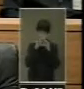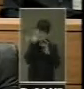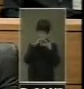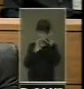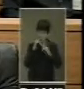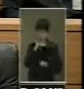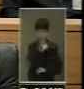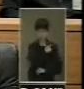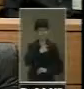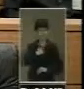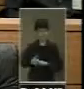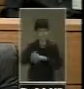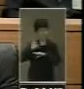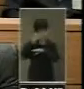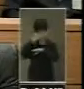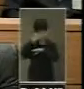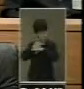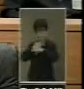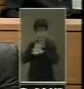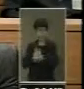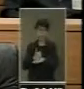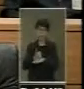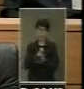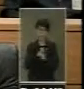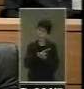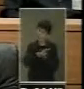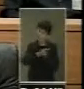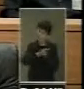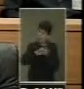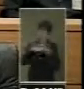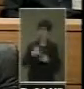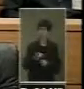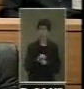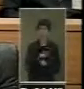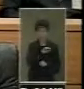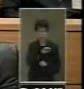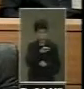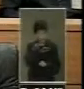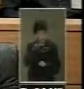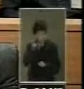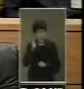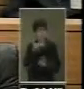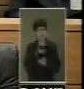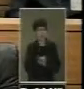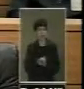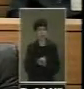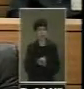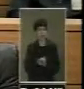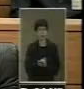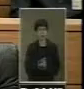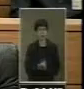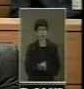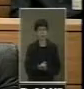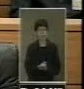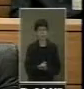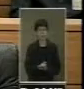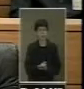อันมีพระมหากษัตริย์เป็นประมุขมันเข้าที่แล้วครับมันจะเดินได้แล้วครับ